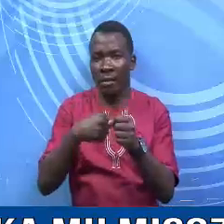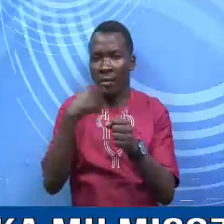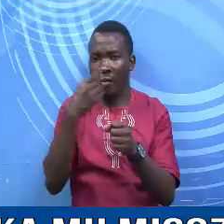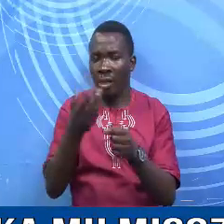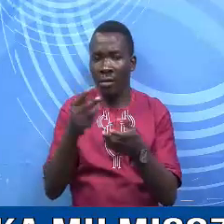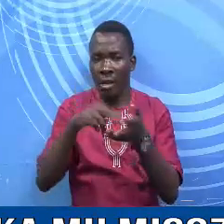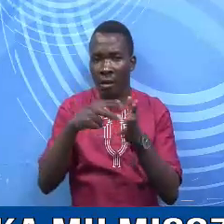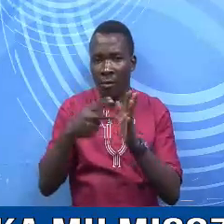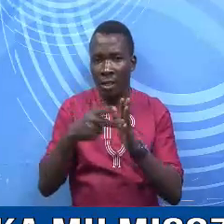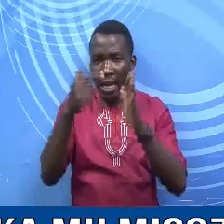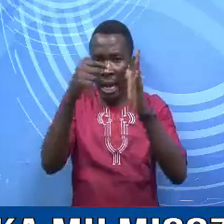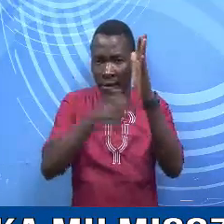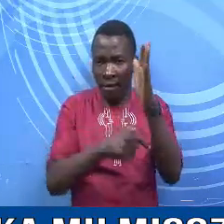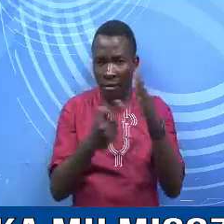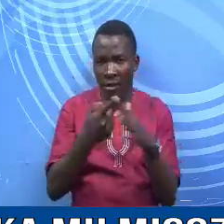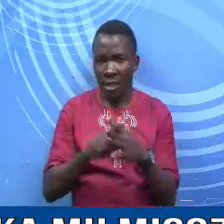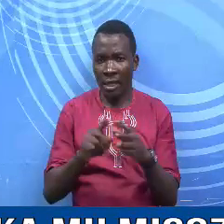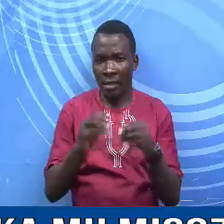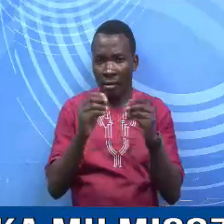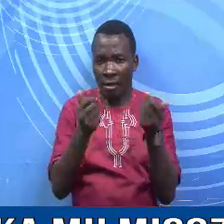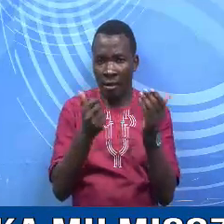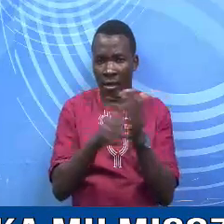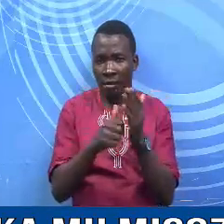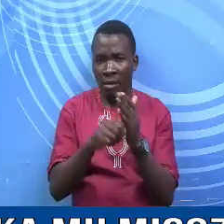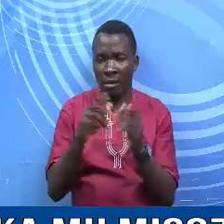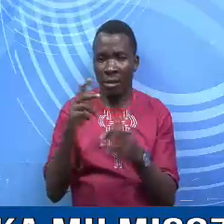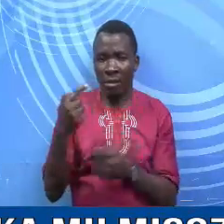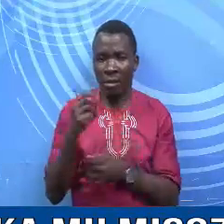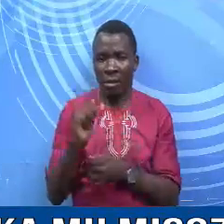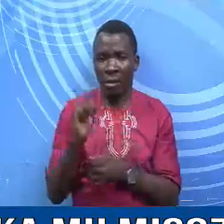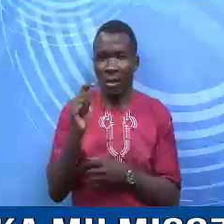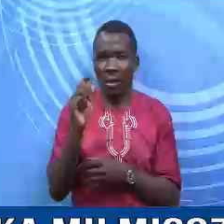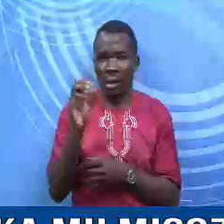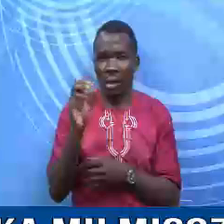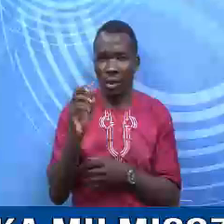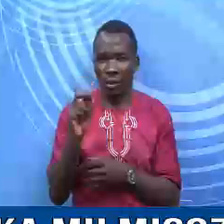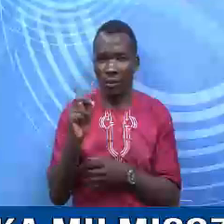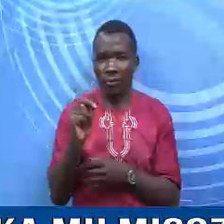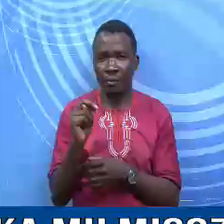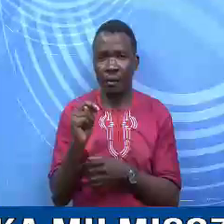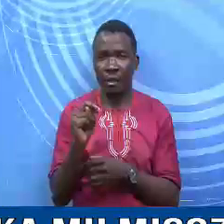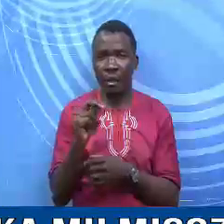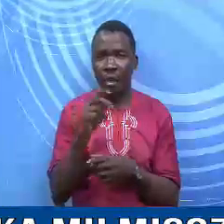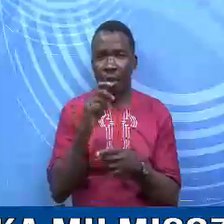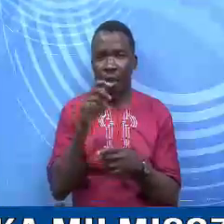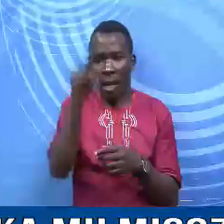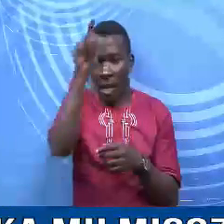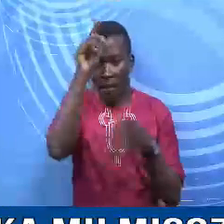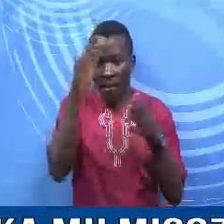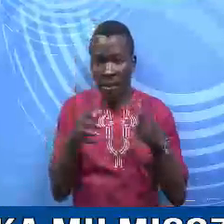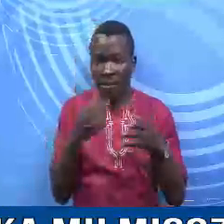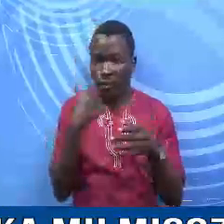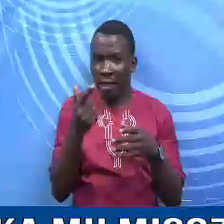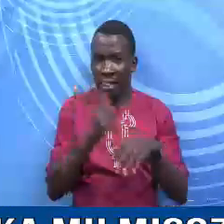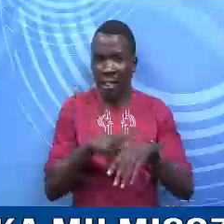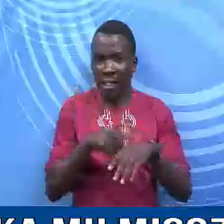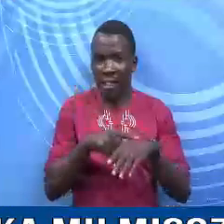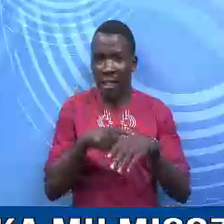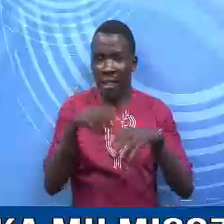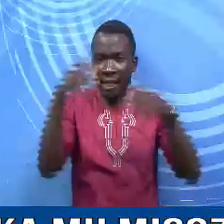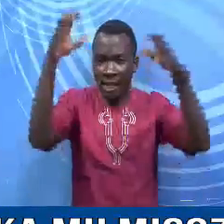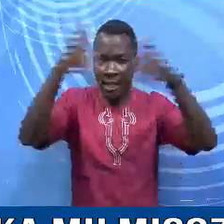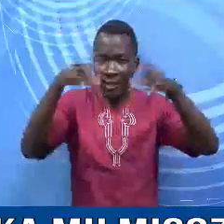ho gukemura icyo kibazo. Gaston Irembere. Aba baturage baravuga ko mu gihe cy'imvura bataguhika na gato bitewe n'amazi aturuka mu misozi